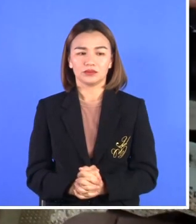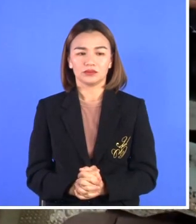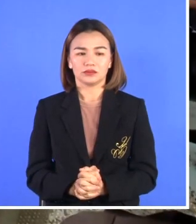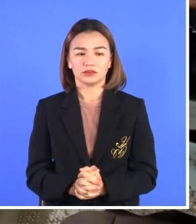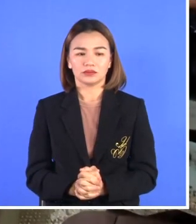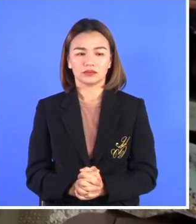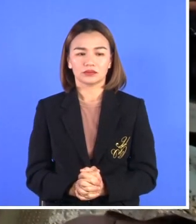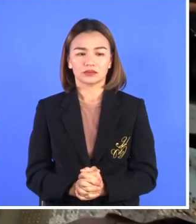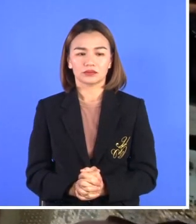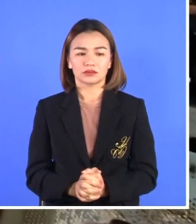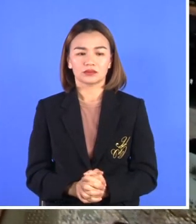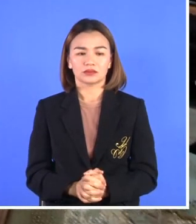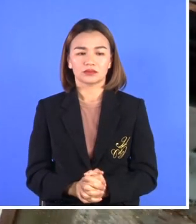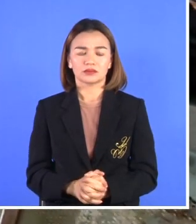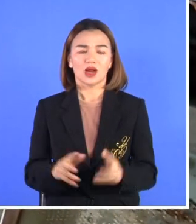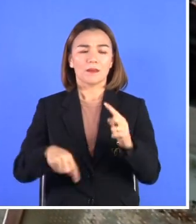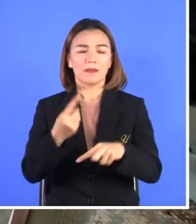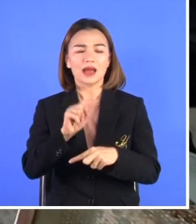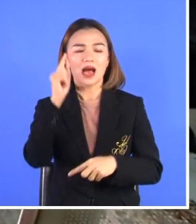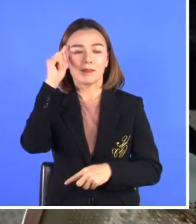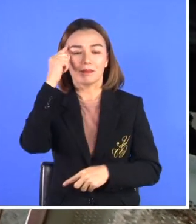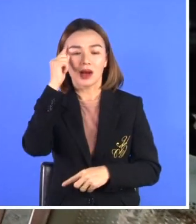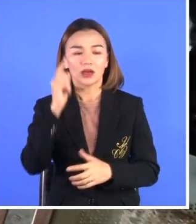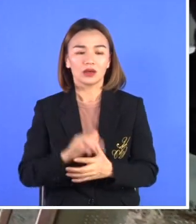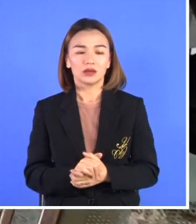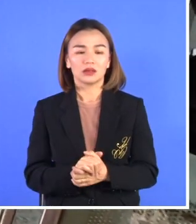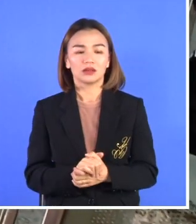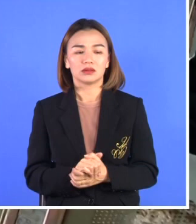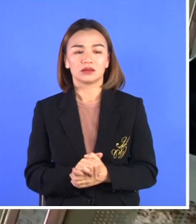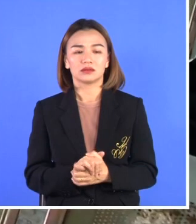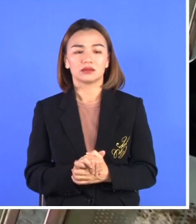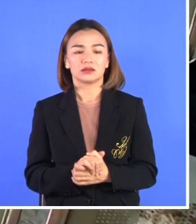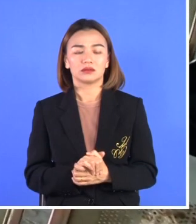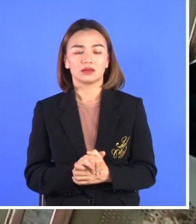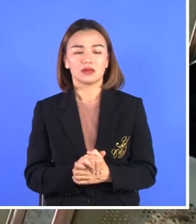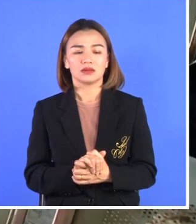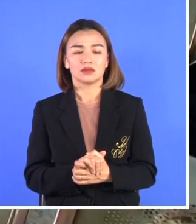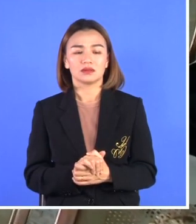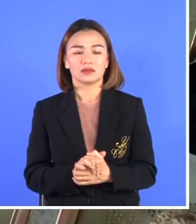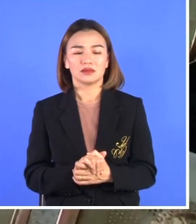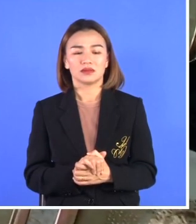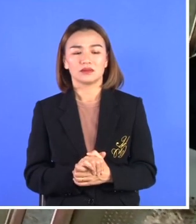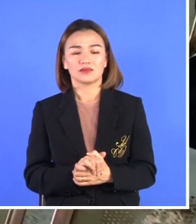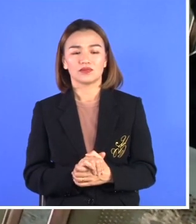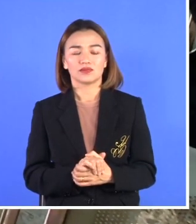อ๋อผมไม่มีที่จะไปครับคือแบบก็ว่าแหละเนาะ